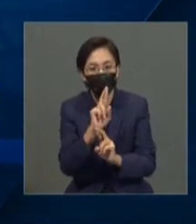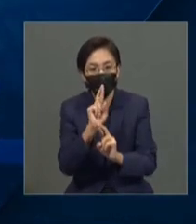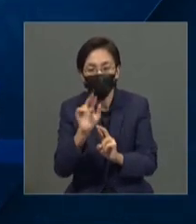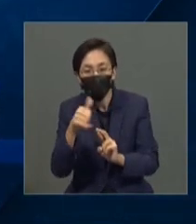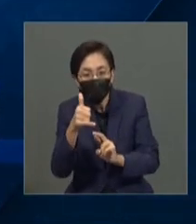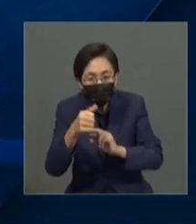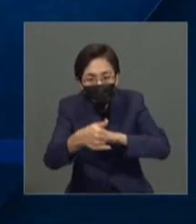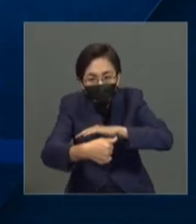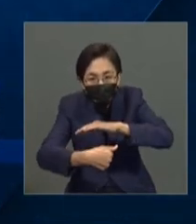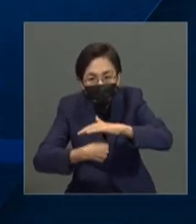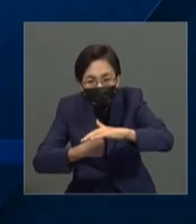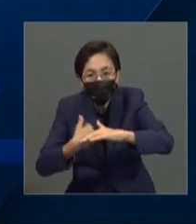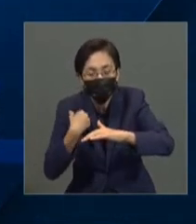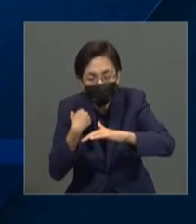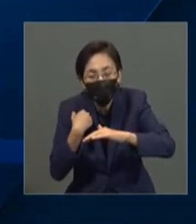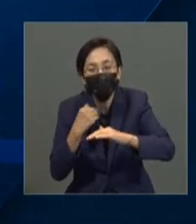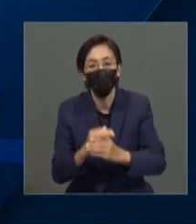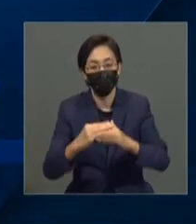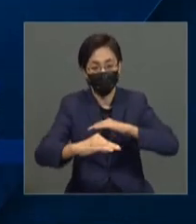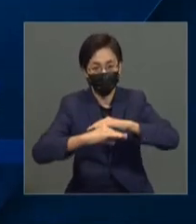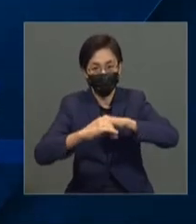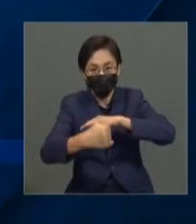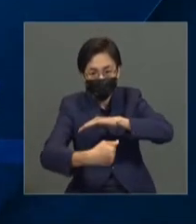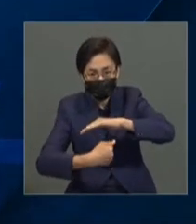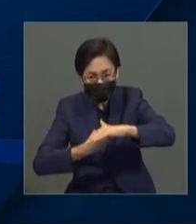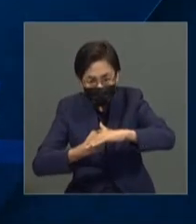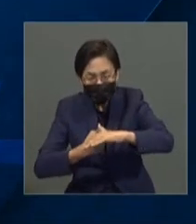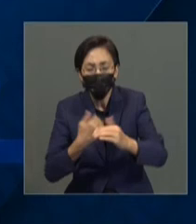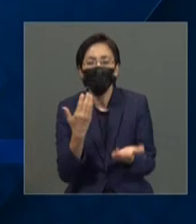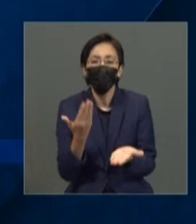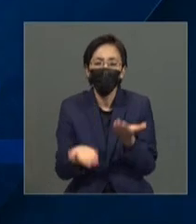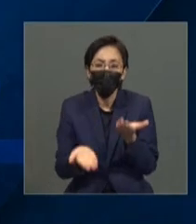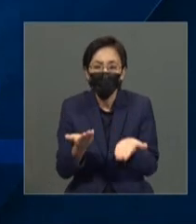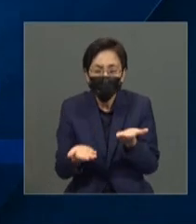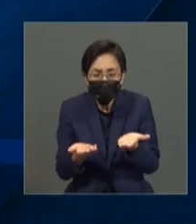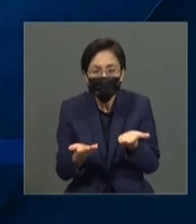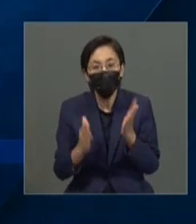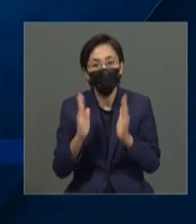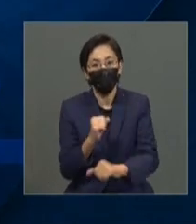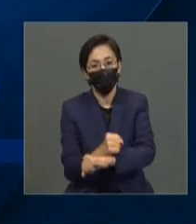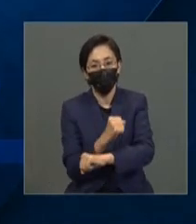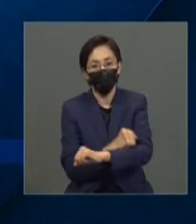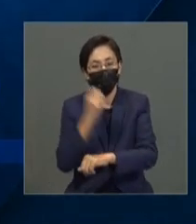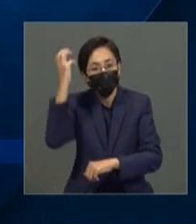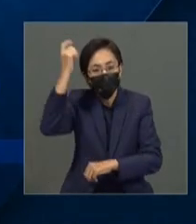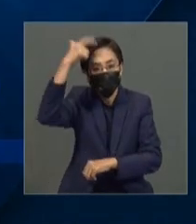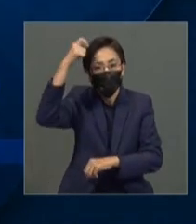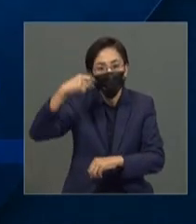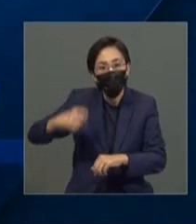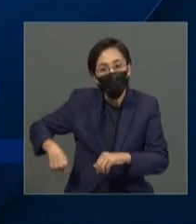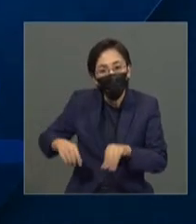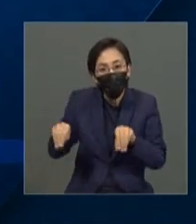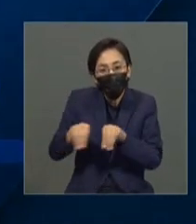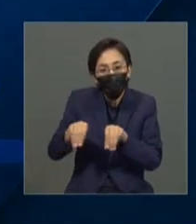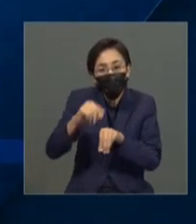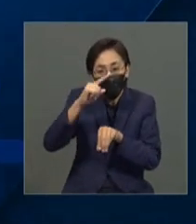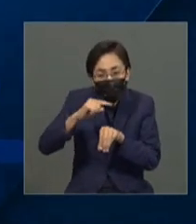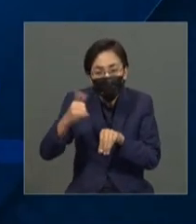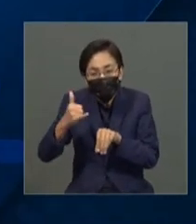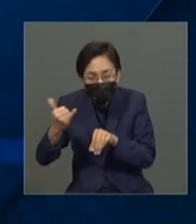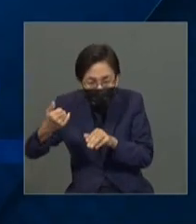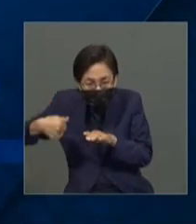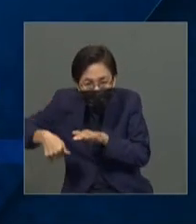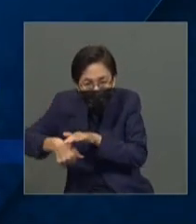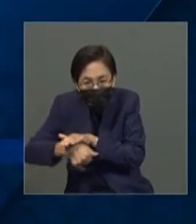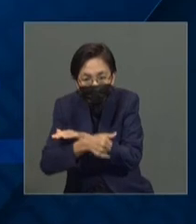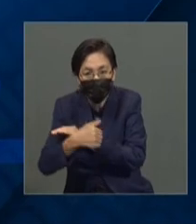ายามที่จะข้ามแนวชายแดนหรือกรณีที่มีแรงงานต่างด้าวแรงงานเพื่อนบ้านลักลอบเข้าเมื